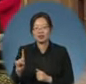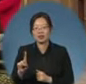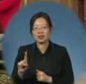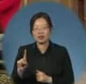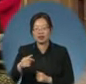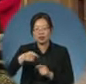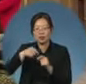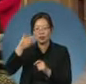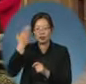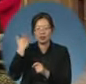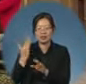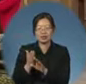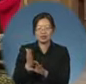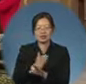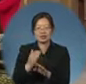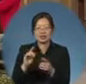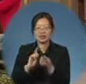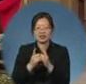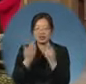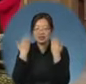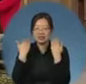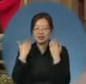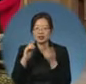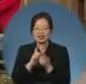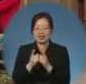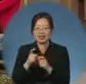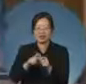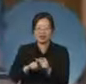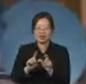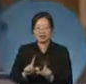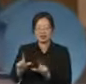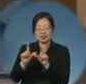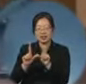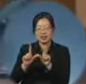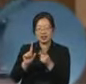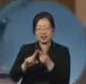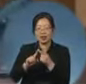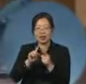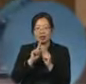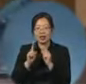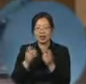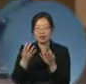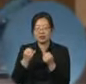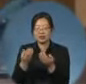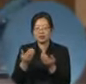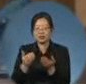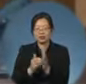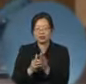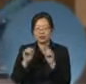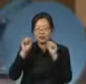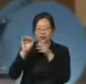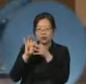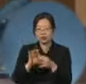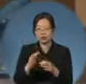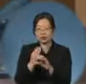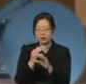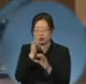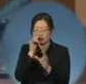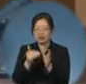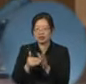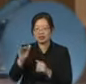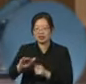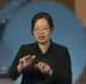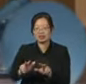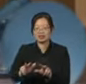오래전부터 그러니까 대안학교 대안적 삶 뭐 이런 말씀을 많이 하시고 그런 운동을 쭉 펼쳐 오셨는데